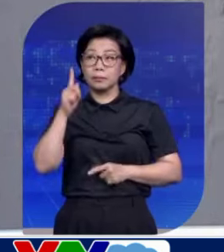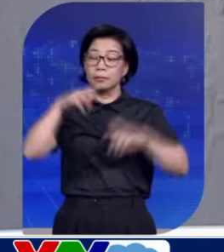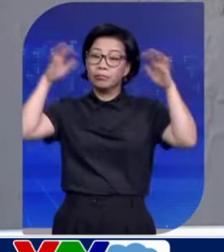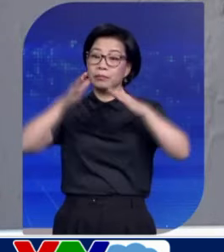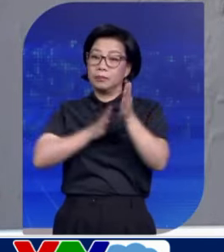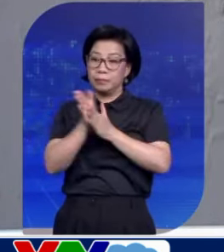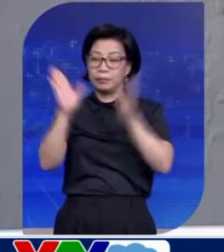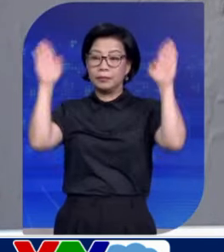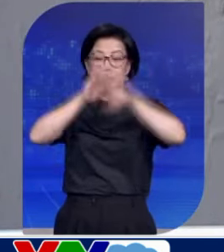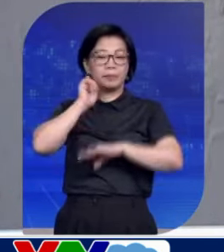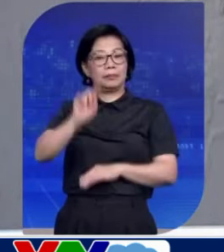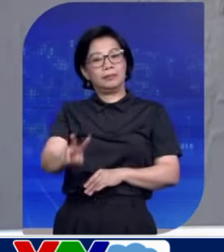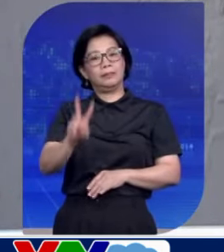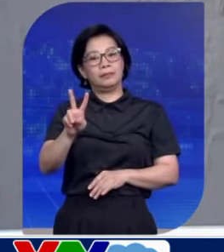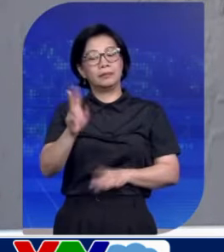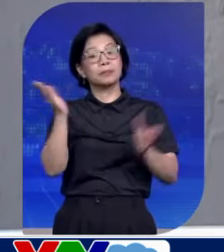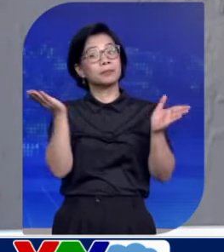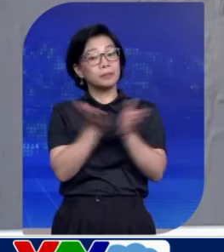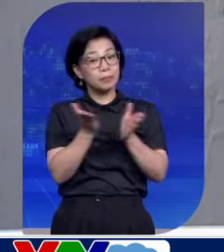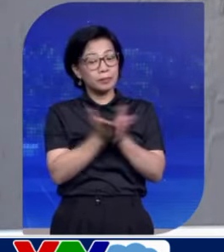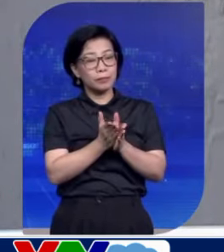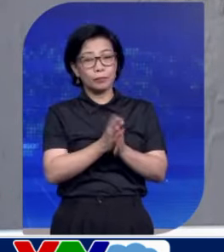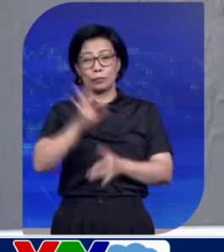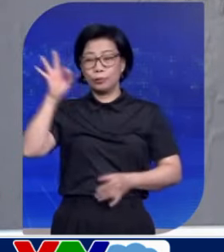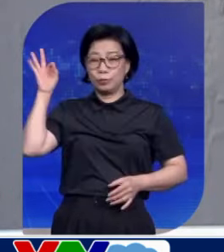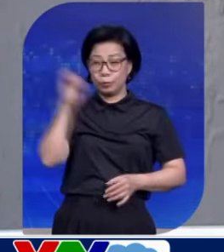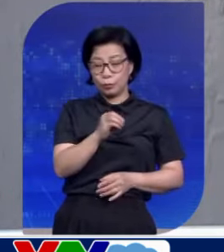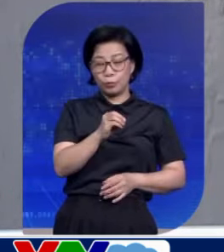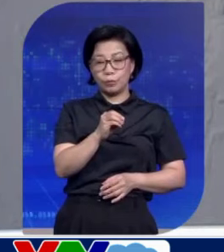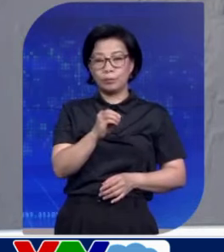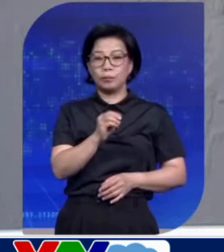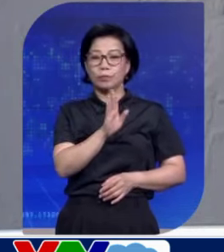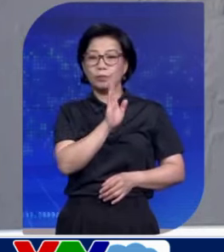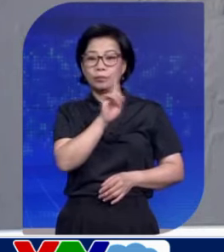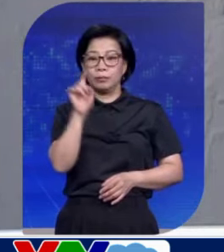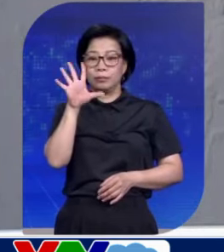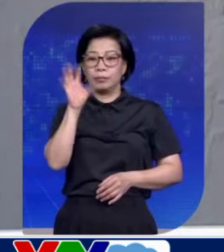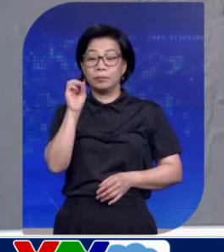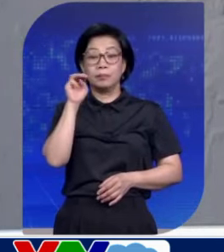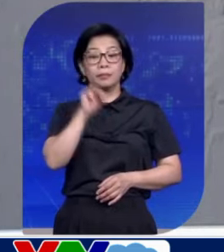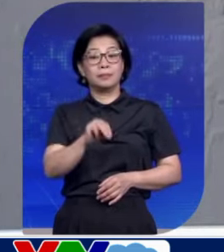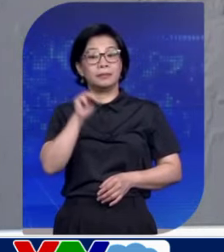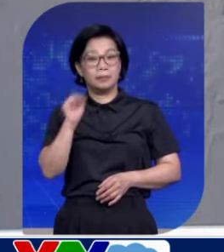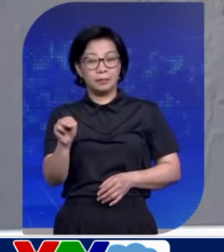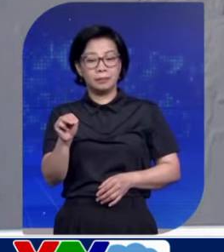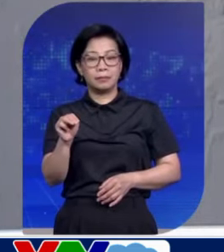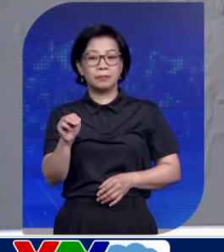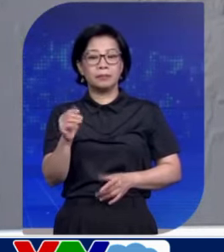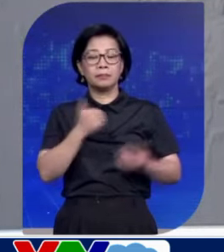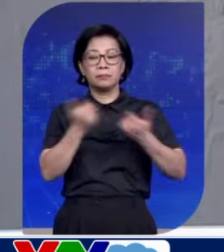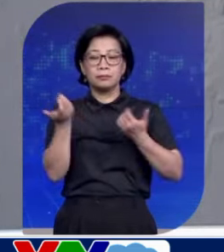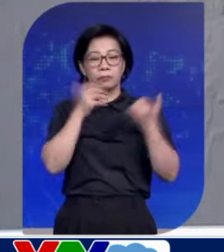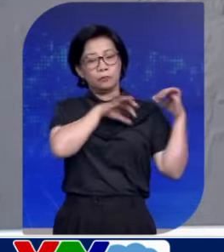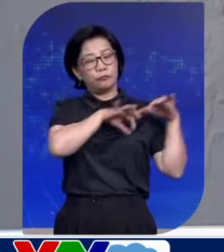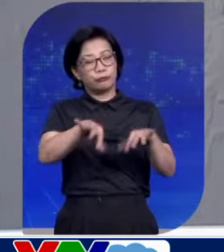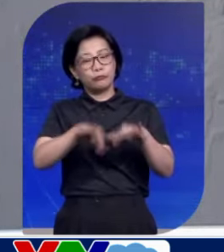đêm nay và ngày mai. Cảnh báo có nơi mưa rất to, lượng mưa có thể là trên 150mm, nguy cơ cao gây ra lũ quét